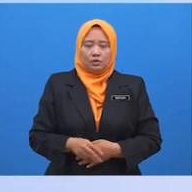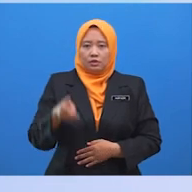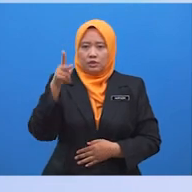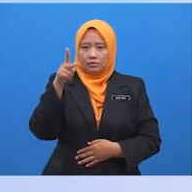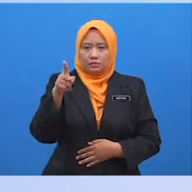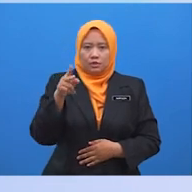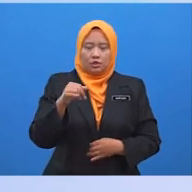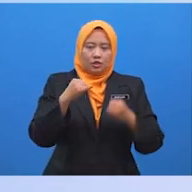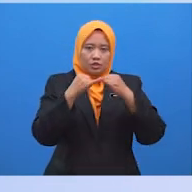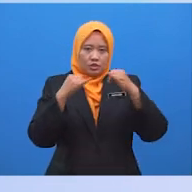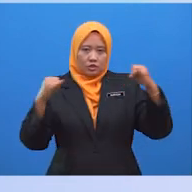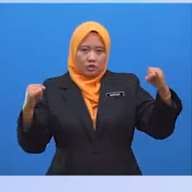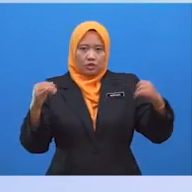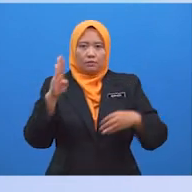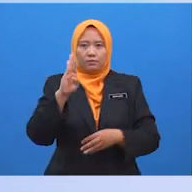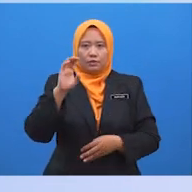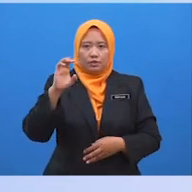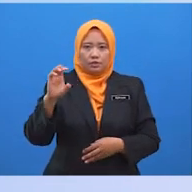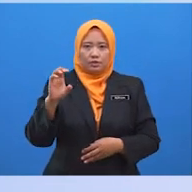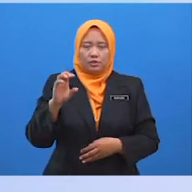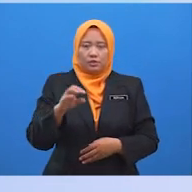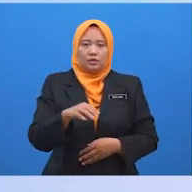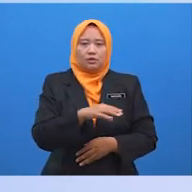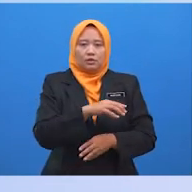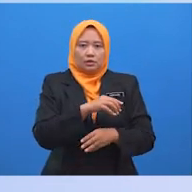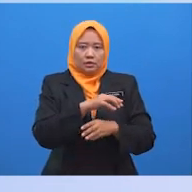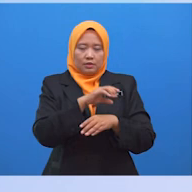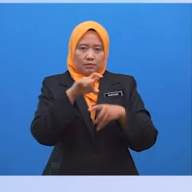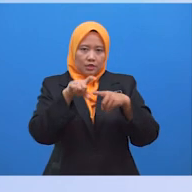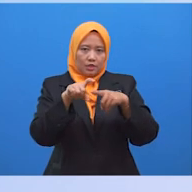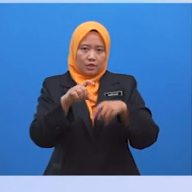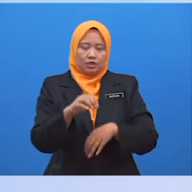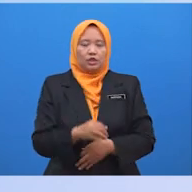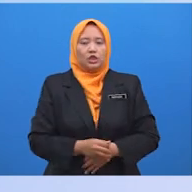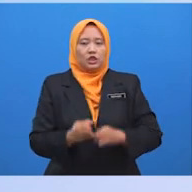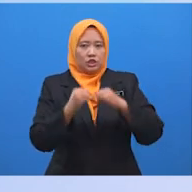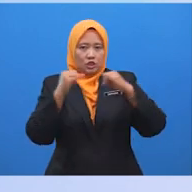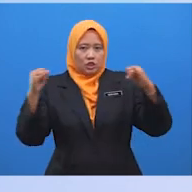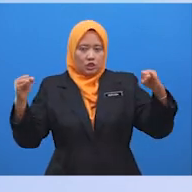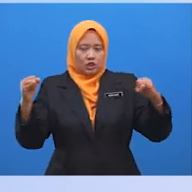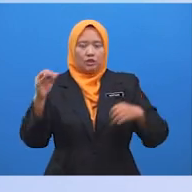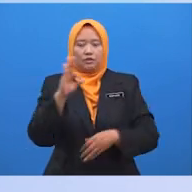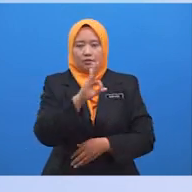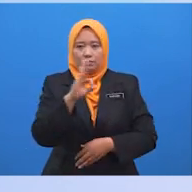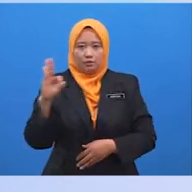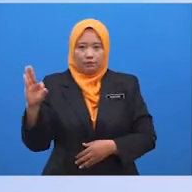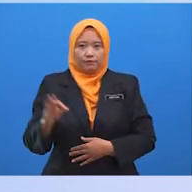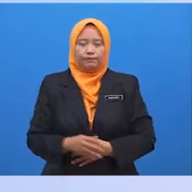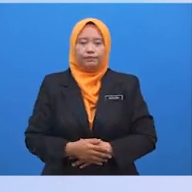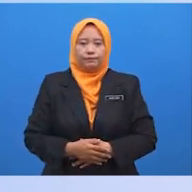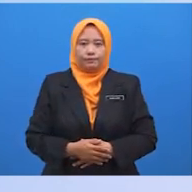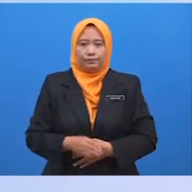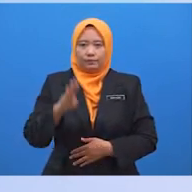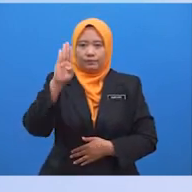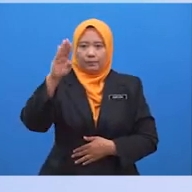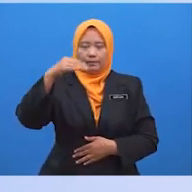mencancang kepada jarak mengufuk, iaitu 4/3. Contoh yang berikutnya